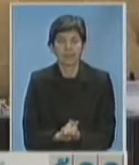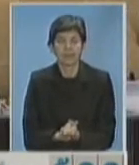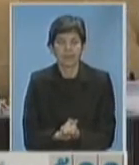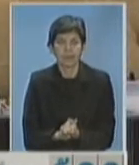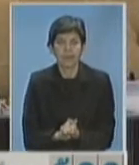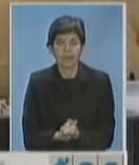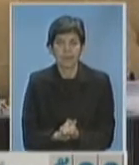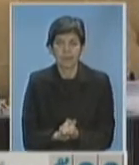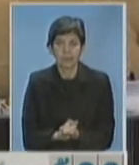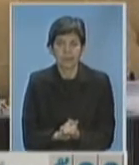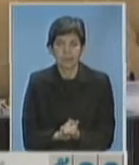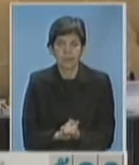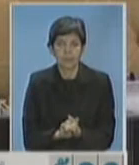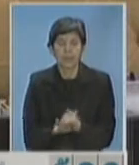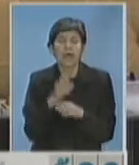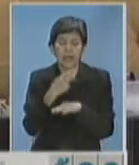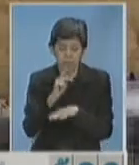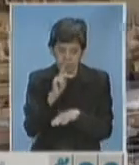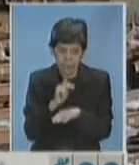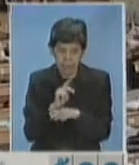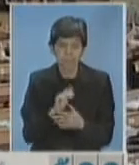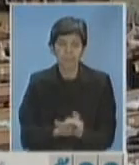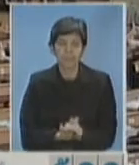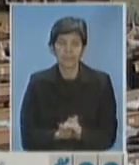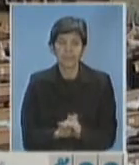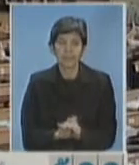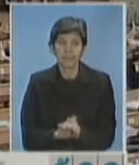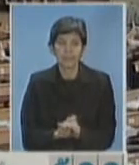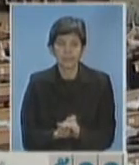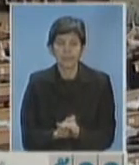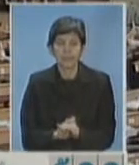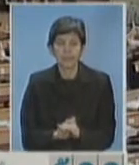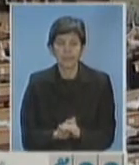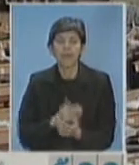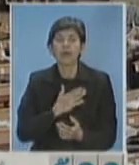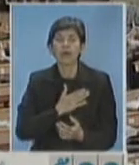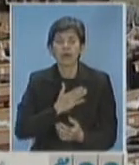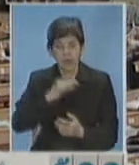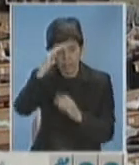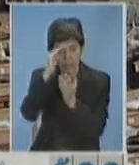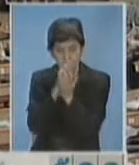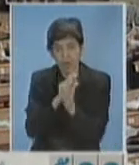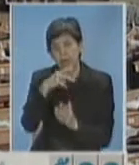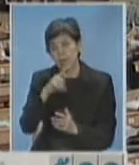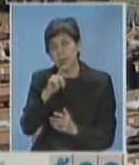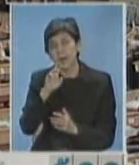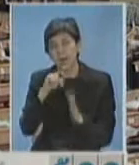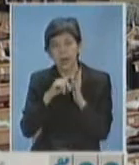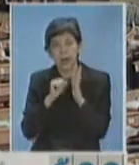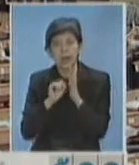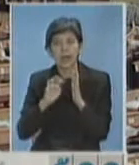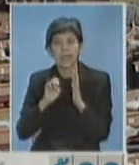กราบเรียนท่านประธานที่เคารพกระผมจ่าสิบตำรวจประสิทธิ์ชัยศิษ